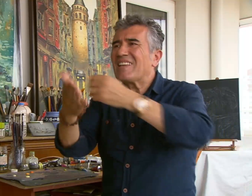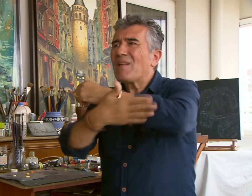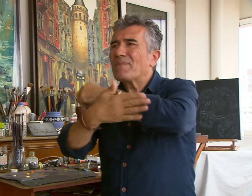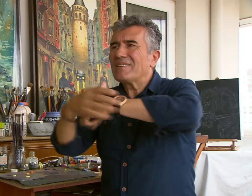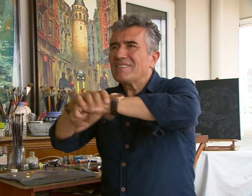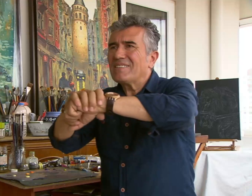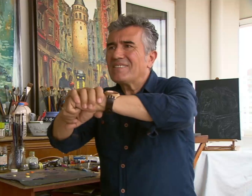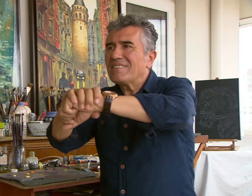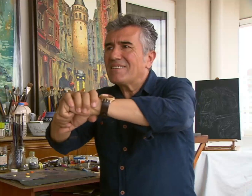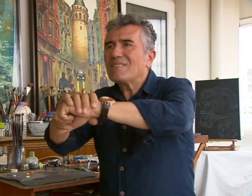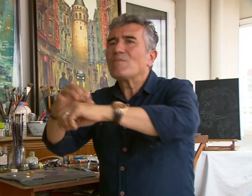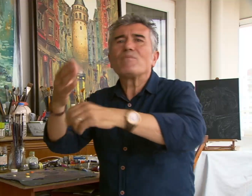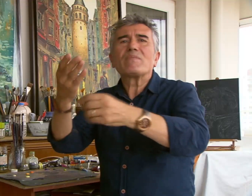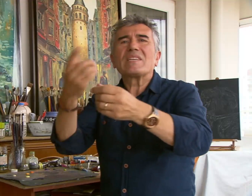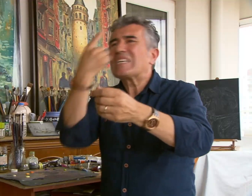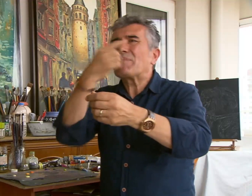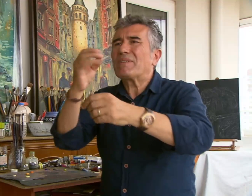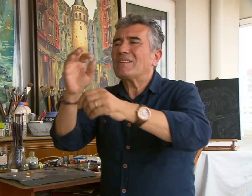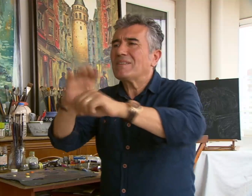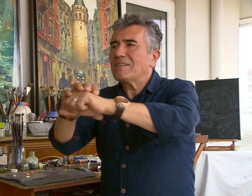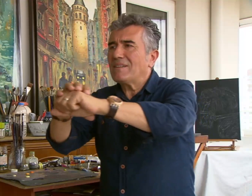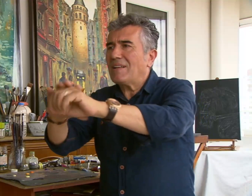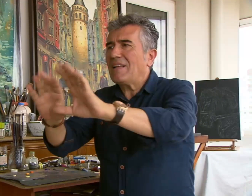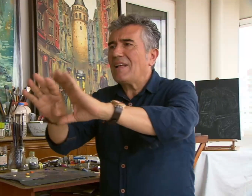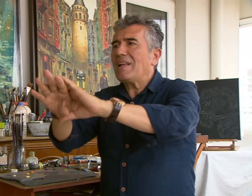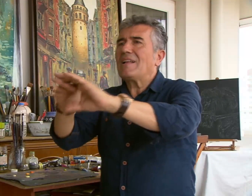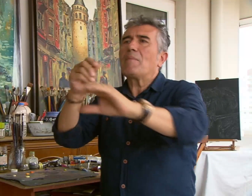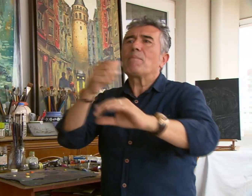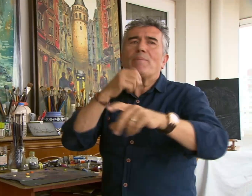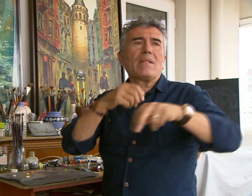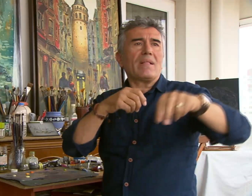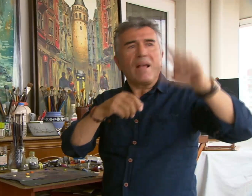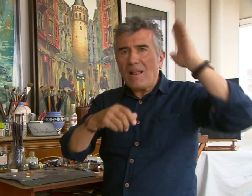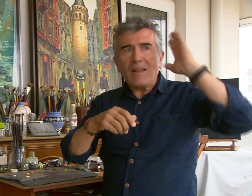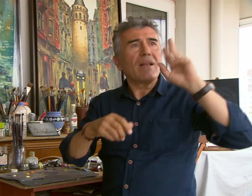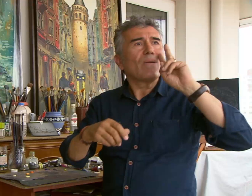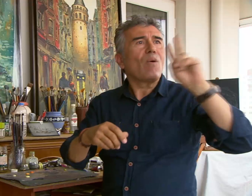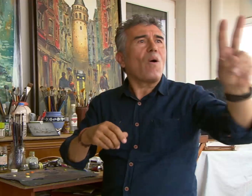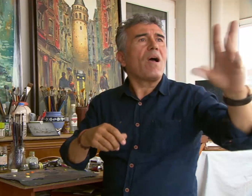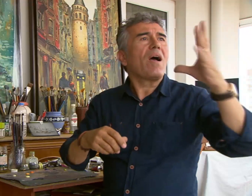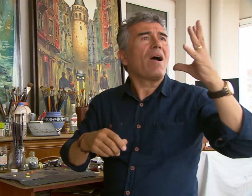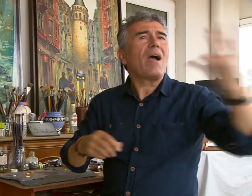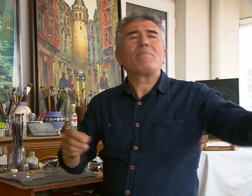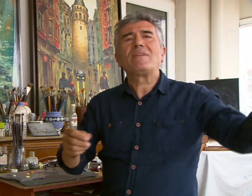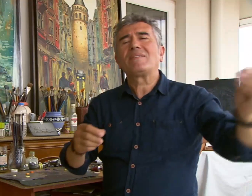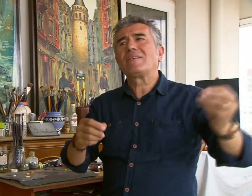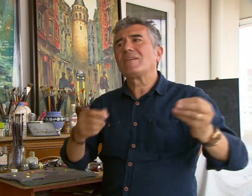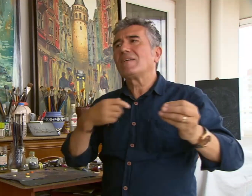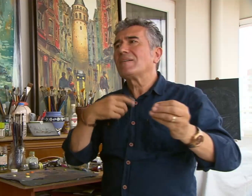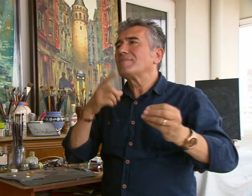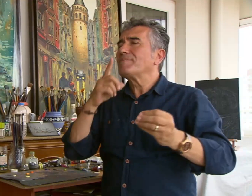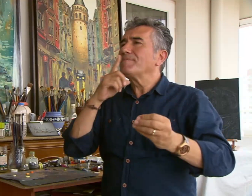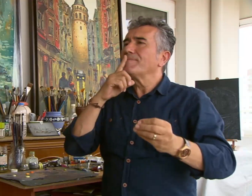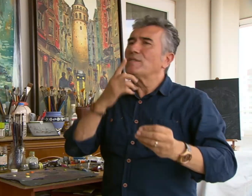tuttu babam ve bir çocuğa adeta teslim etti, hani emanet etti. Ve sonra babam bırakıp gitti